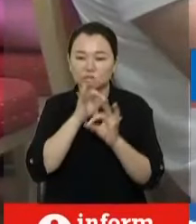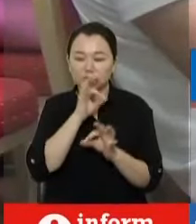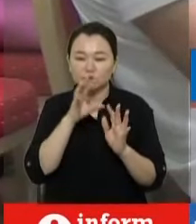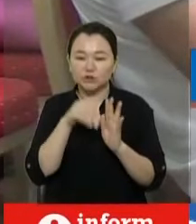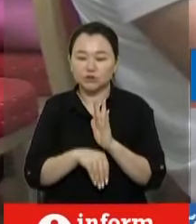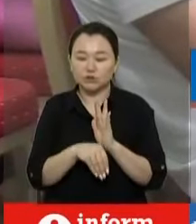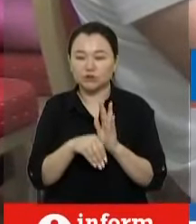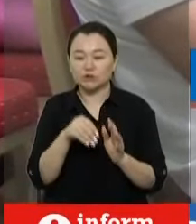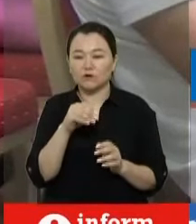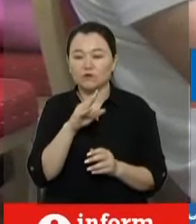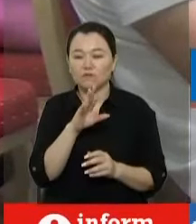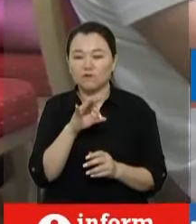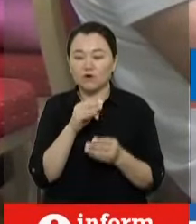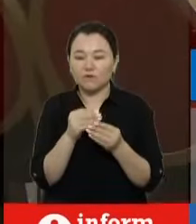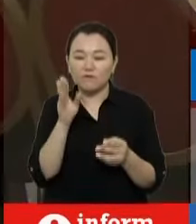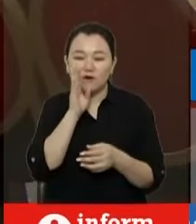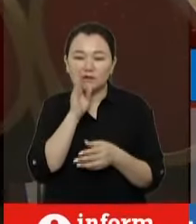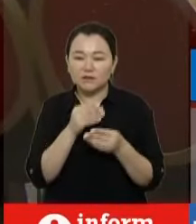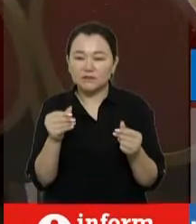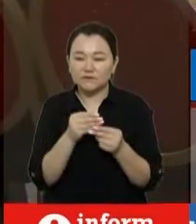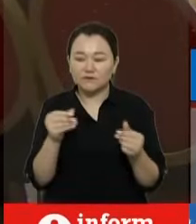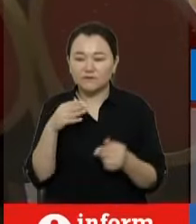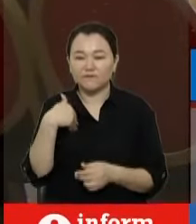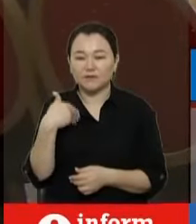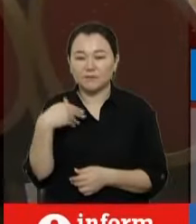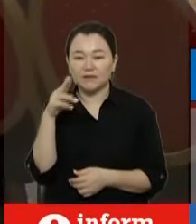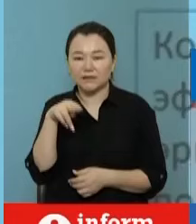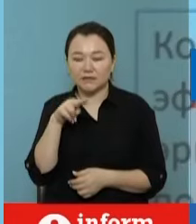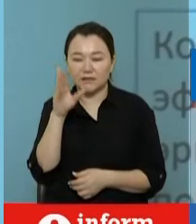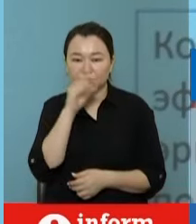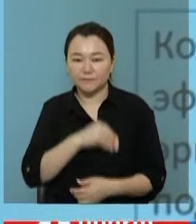содержащих водорастворимую форму витамина D. Илья Манрамбеков, Влад Шишко, Информбюро.